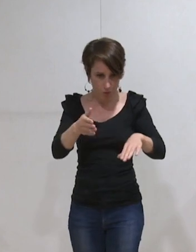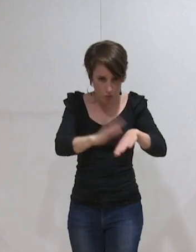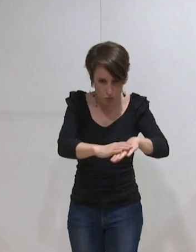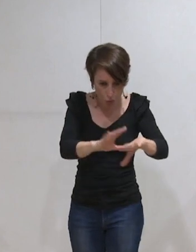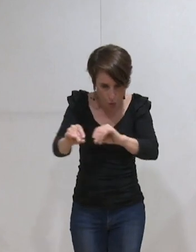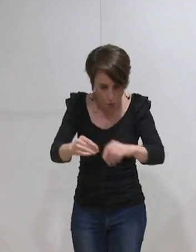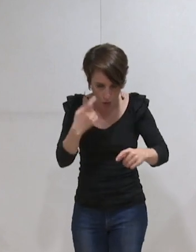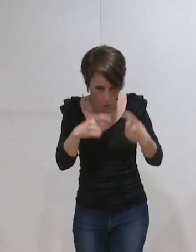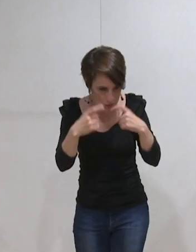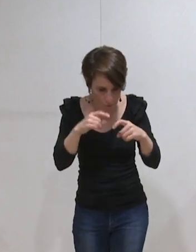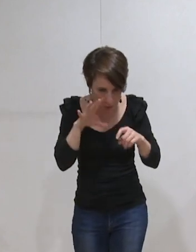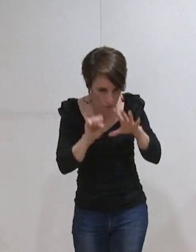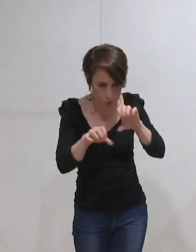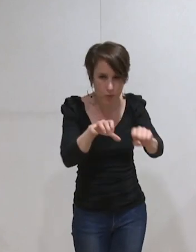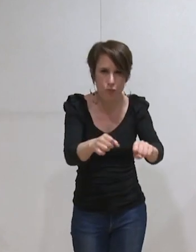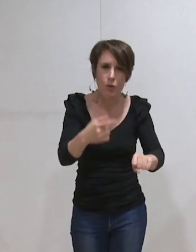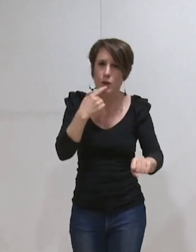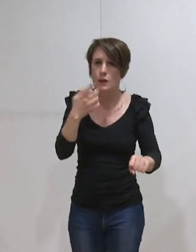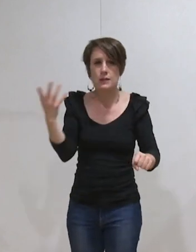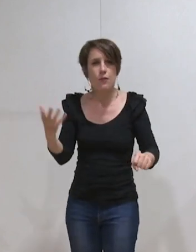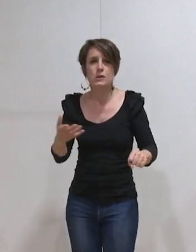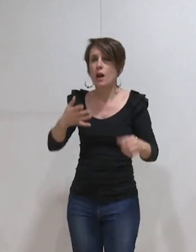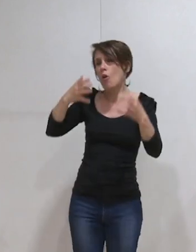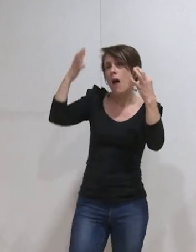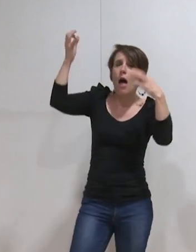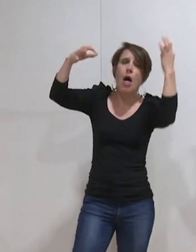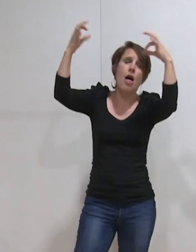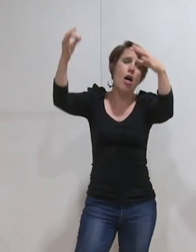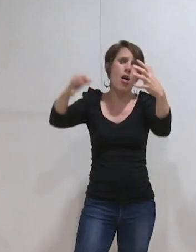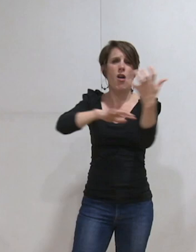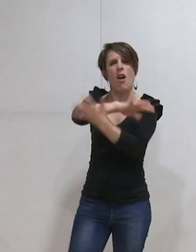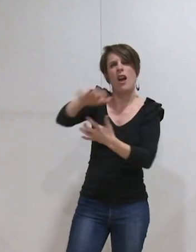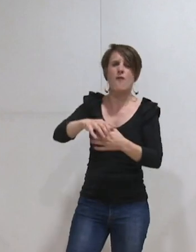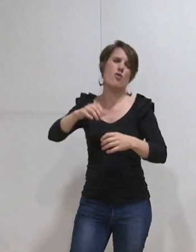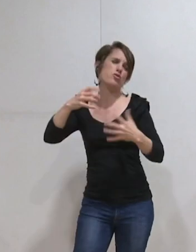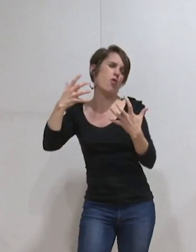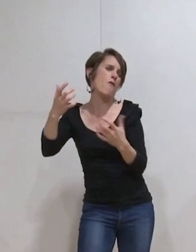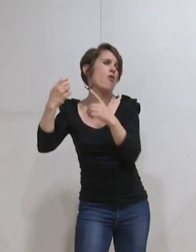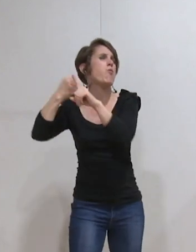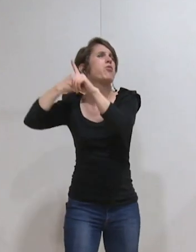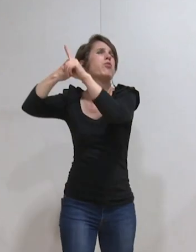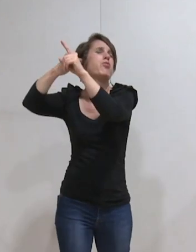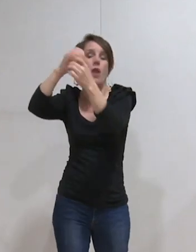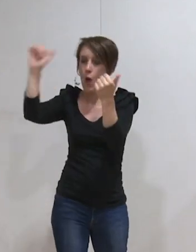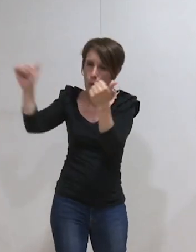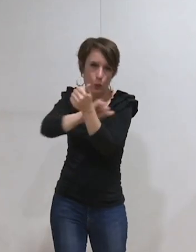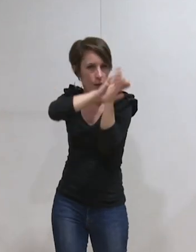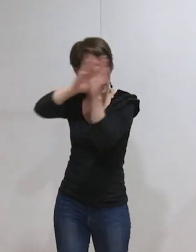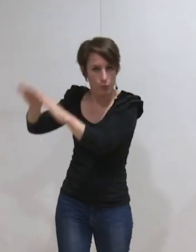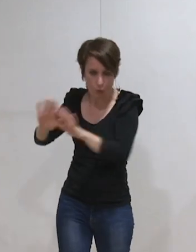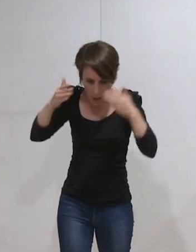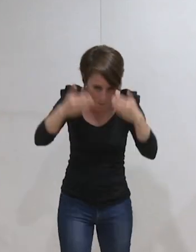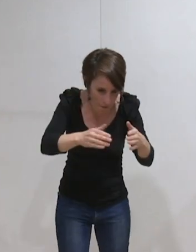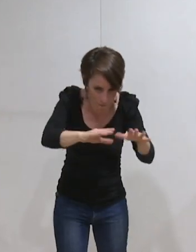dogmatisme les envolet révolutionnaires de certains ou de certaines le passage à la réalité très bien mais du